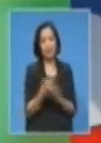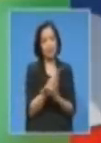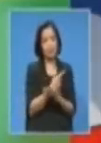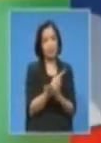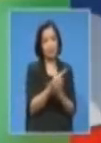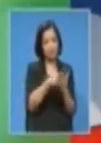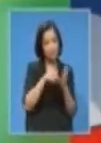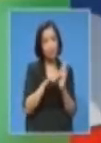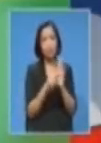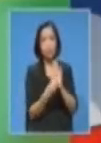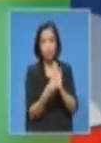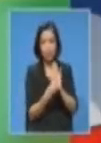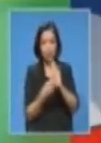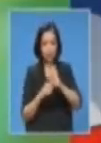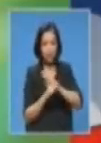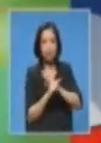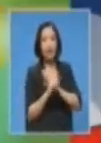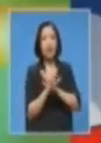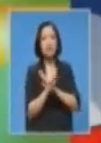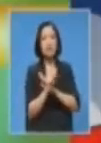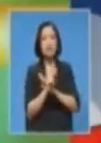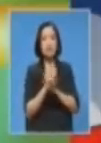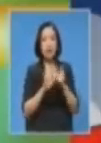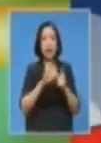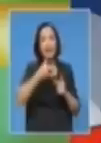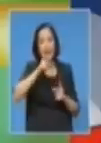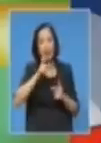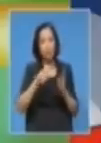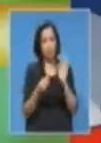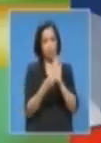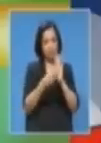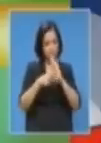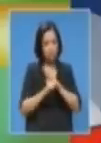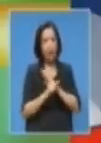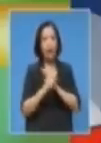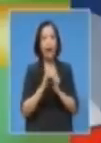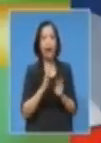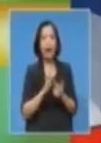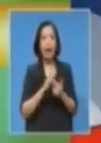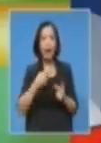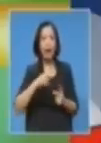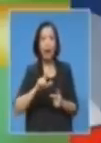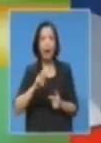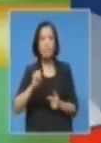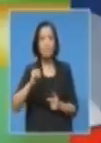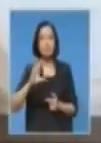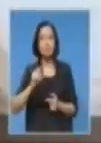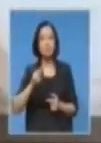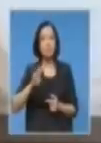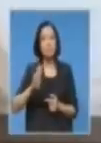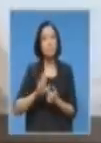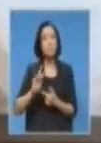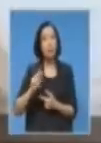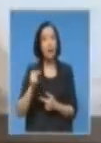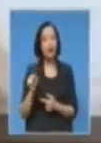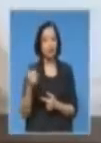บุรีมากรุงเทพไปสระแก้วแล้วก็จากกรุงเทพไปแหลมฉบังครับเส้นนี้ก็จะเป็นลักษณะของการเสริมเส้นทางเนื่องจ